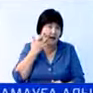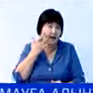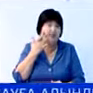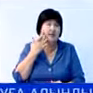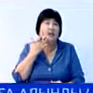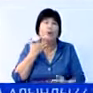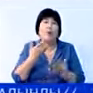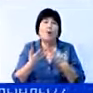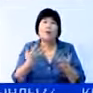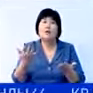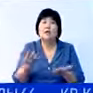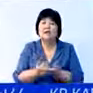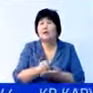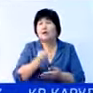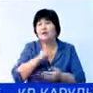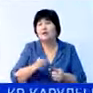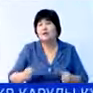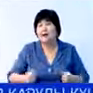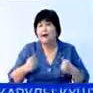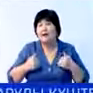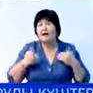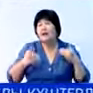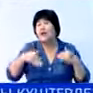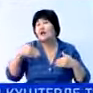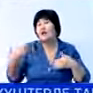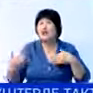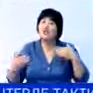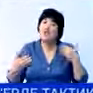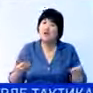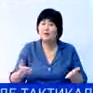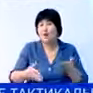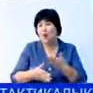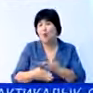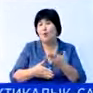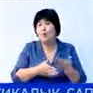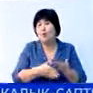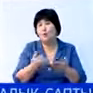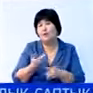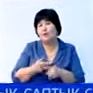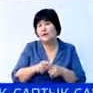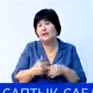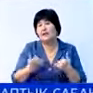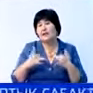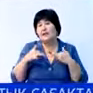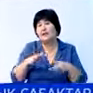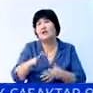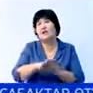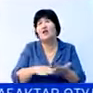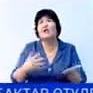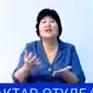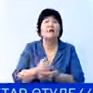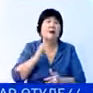қолдан келгенімше жұмысымызды алға бастырып, әрмен қарай осы жан-жағымызға көмек көрсетуден, қайырымдылық жасаудан жалғасын таба берсе